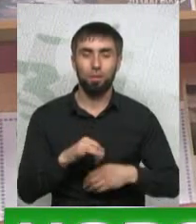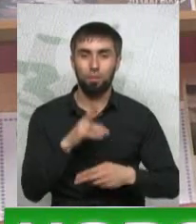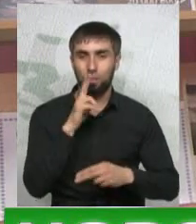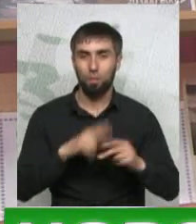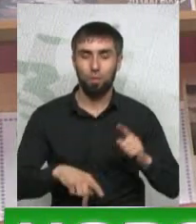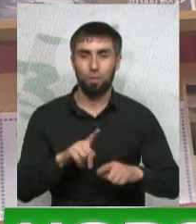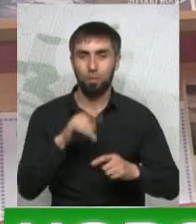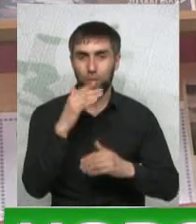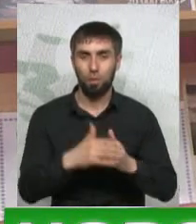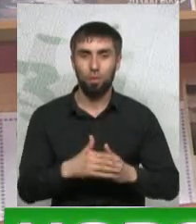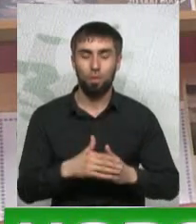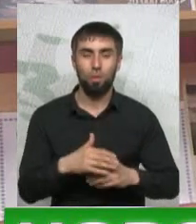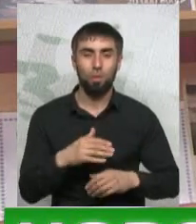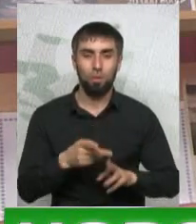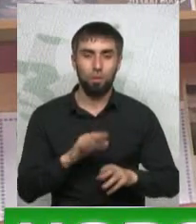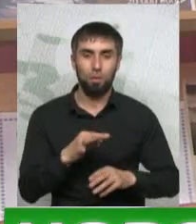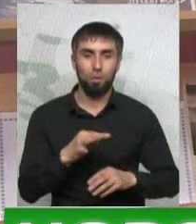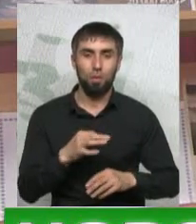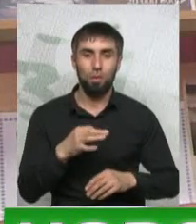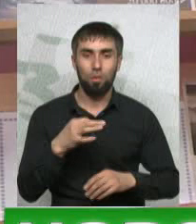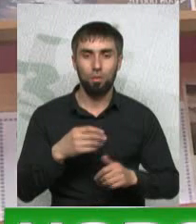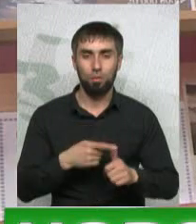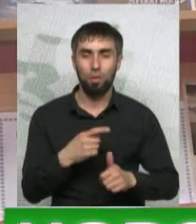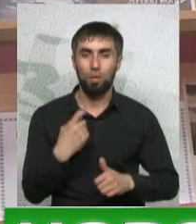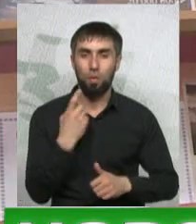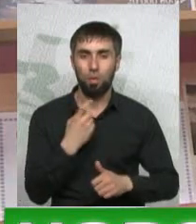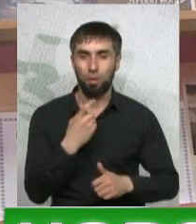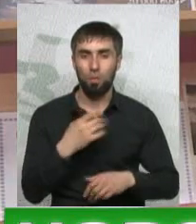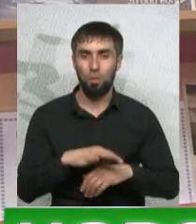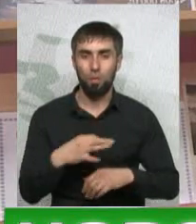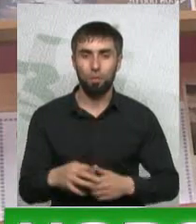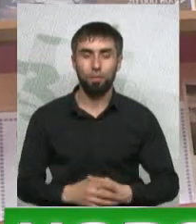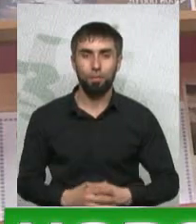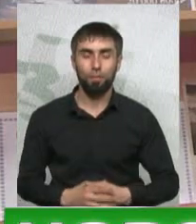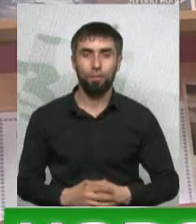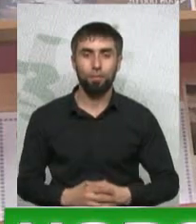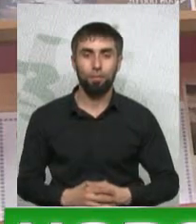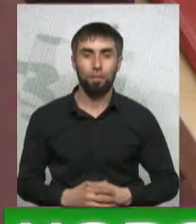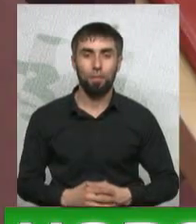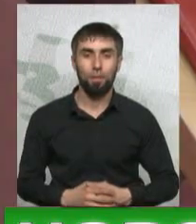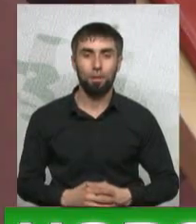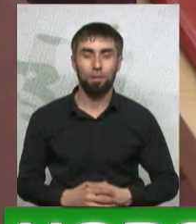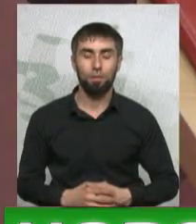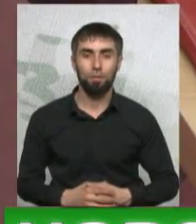и близких и горькая боль, которую депортированные испытывали по родине. Малика Измайлова, Асхаб Белакиев, Новости 24.